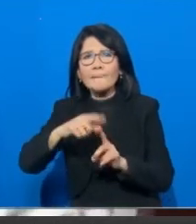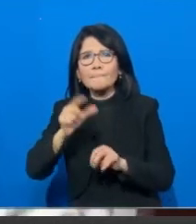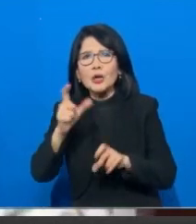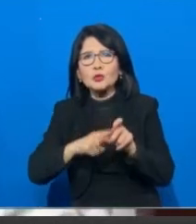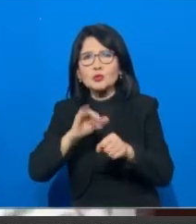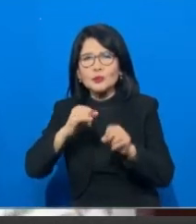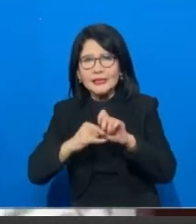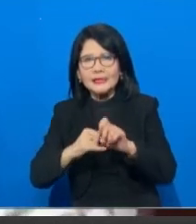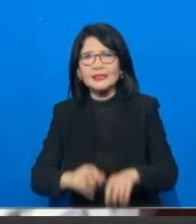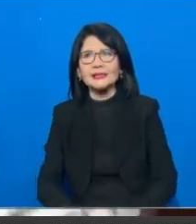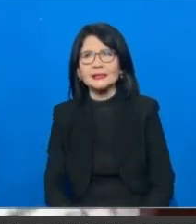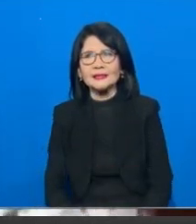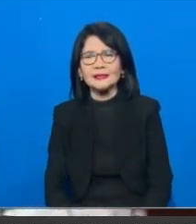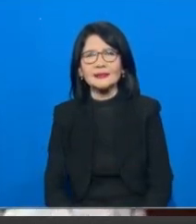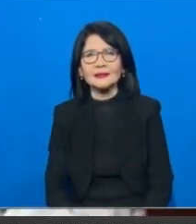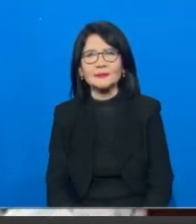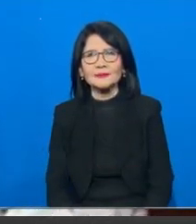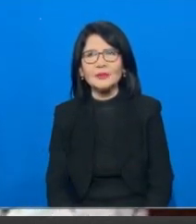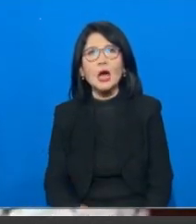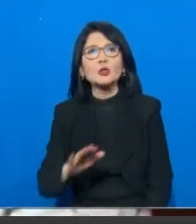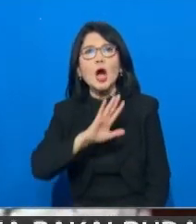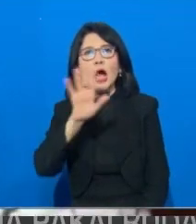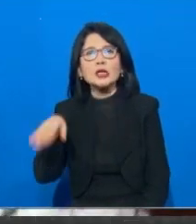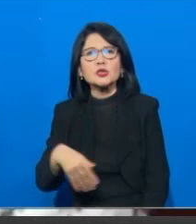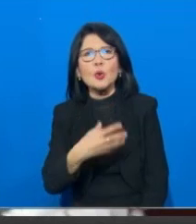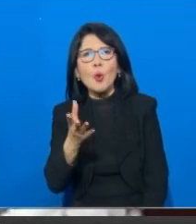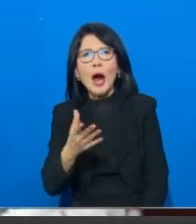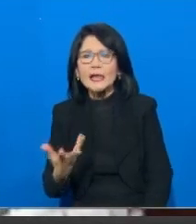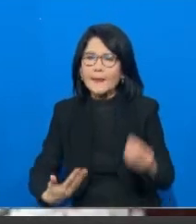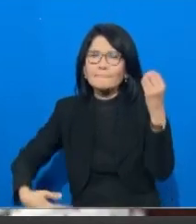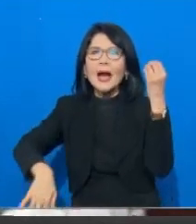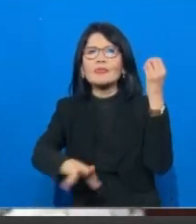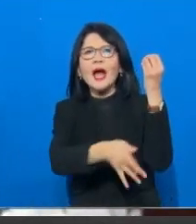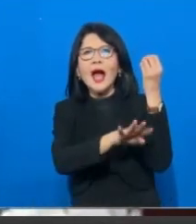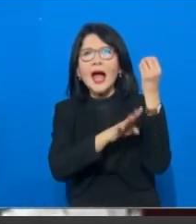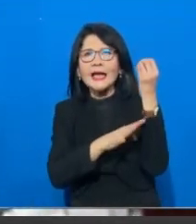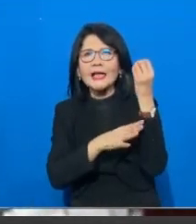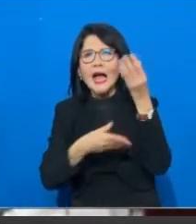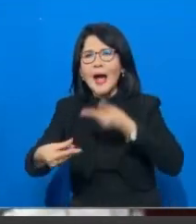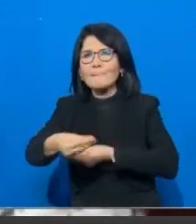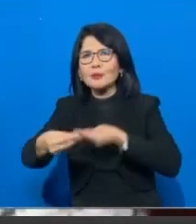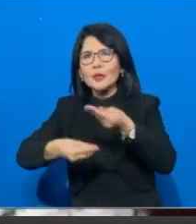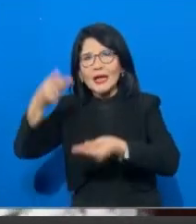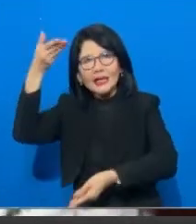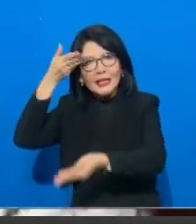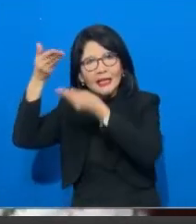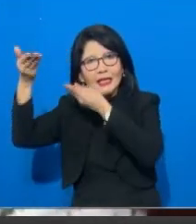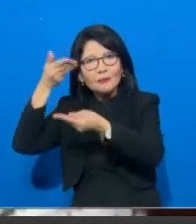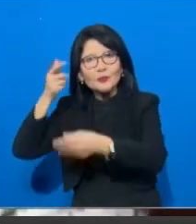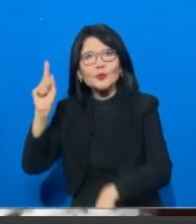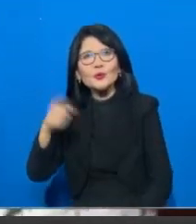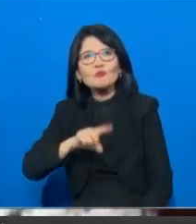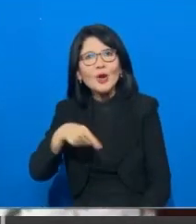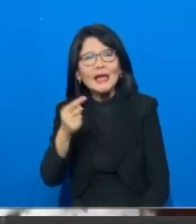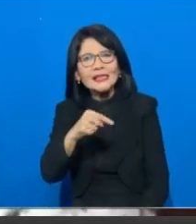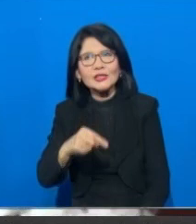Pariaman, Barus, dan Tingku. Itu semua kota-kota pinggir pantai. Pertukaran ilmu aku rasa dari sana. Jadi aku bisa